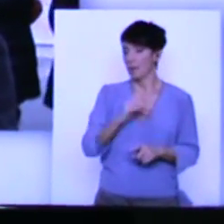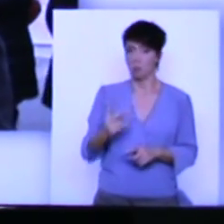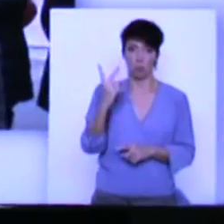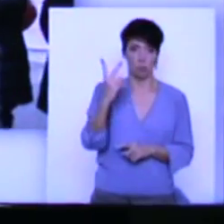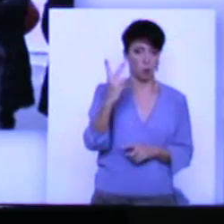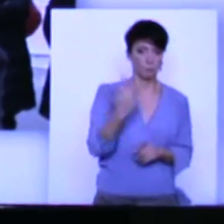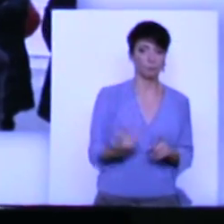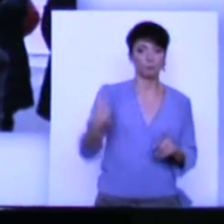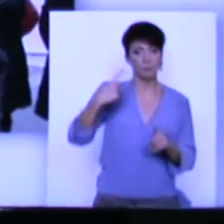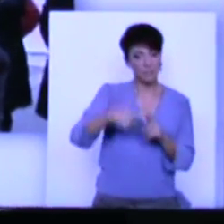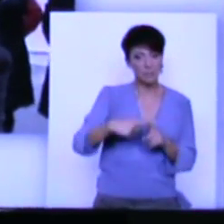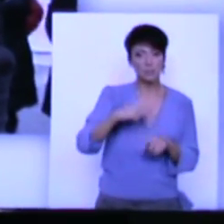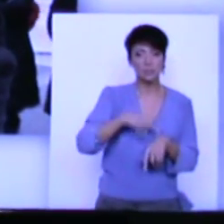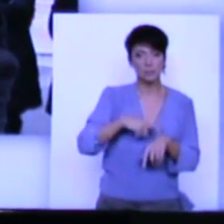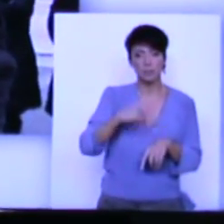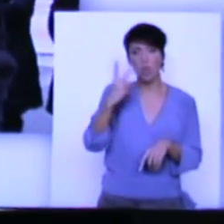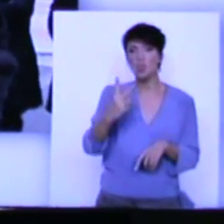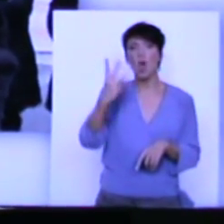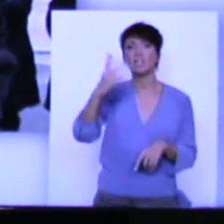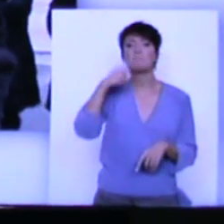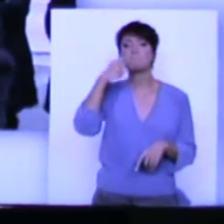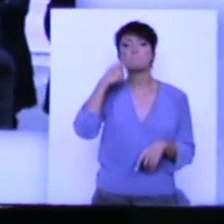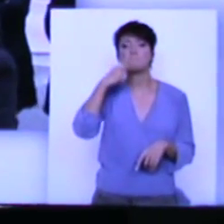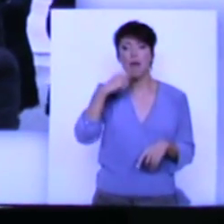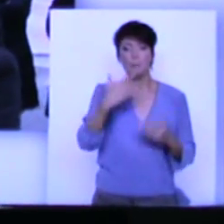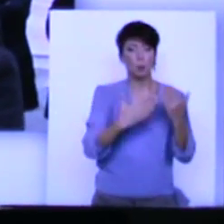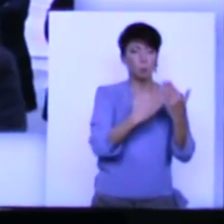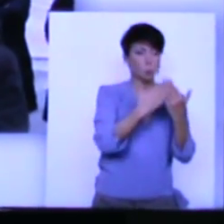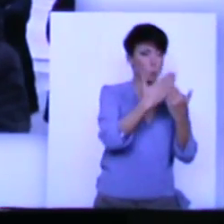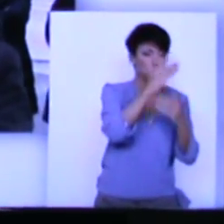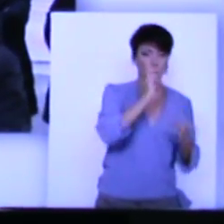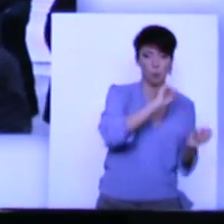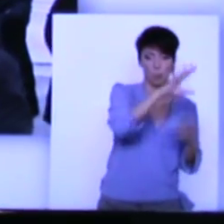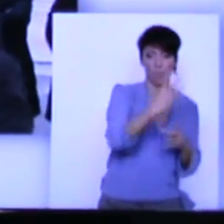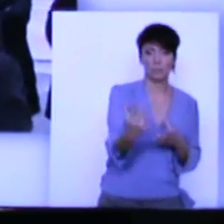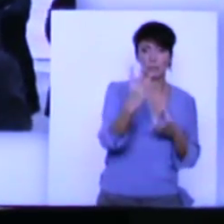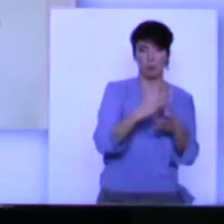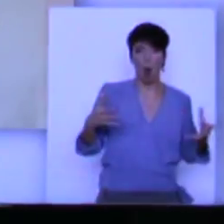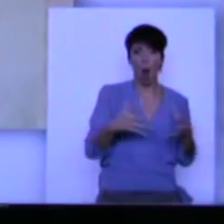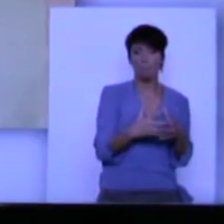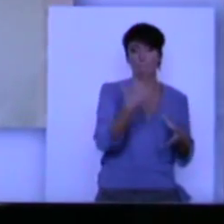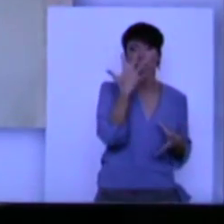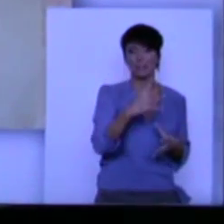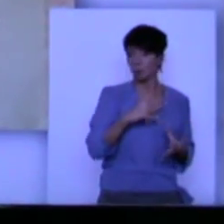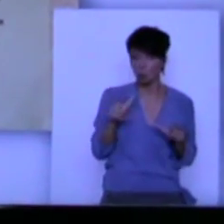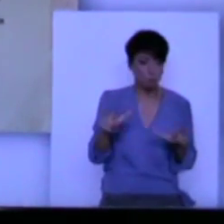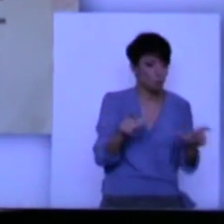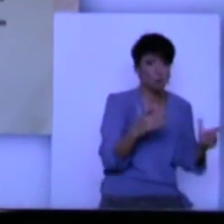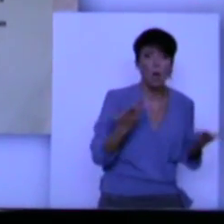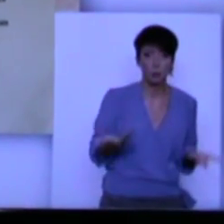αυτό, με φέρνουν και άλλες δύο μάνες, τρεις που φεύγουν το πρωί στη δουλειά. Άλλα τρία γίνονται πέντε. Σε ένδειξη